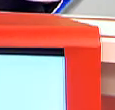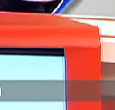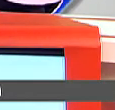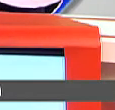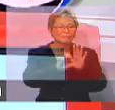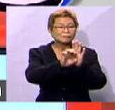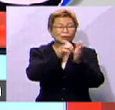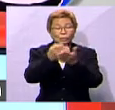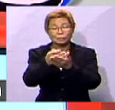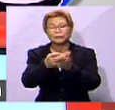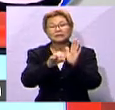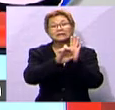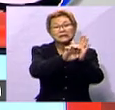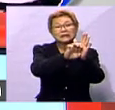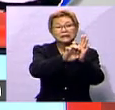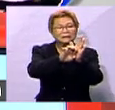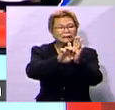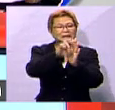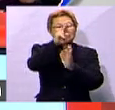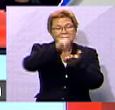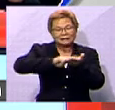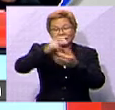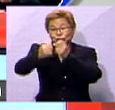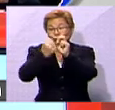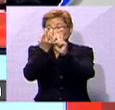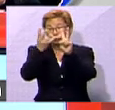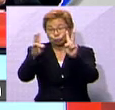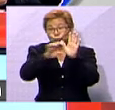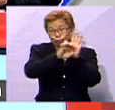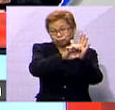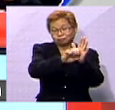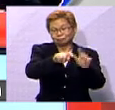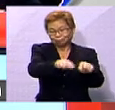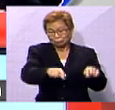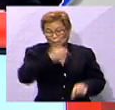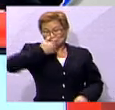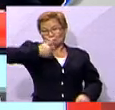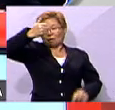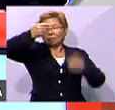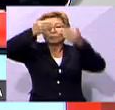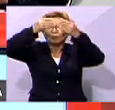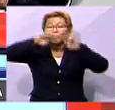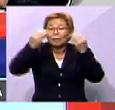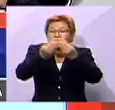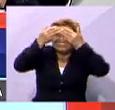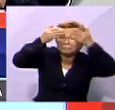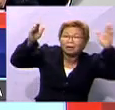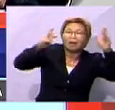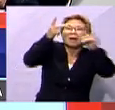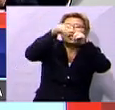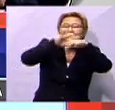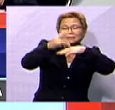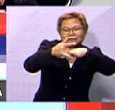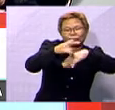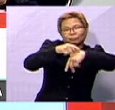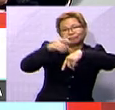Ekso Inovasi dan ekonomi kreatif kebangsaan nice 2017 ternyata platform terbaik bagi mendedahkan masyarakat kepada teknologi masa